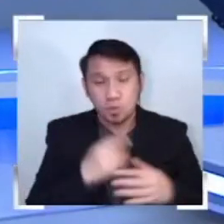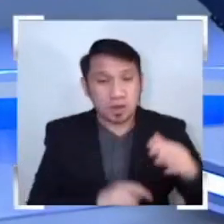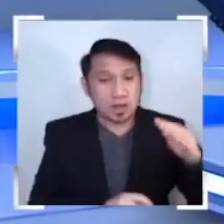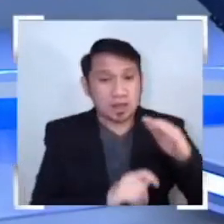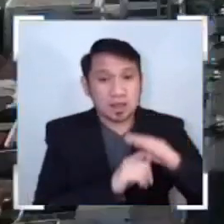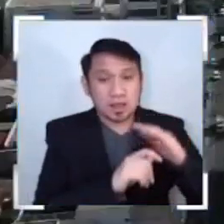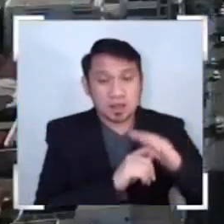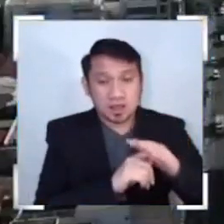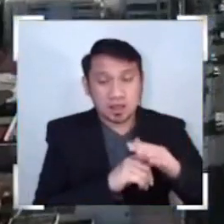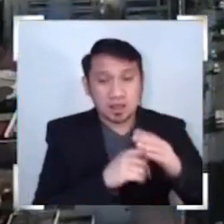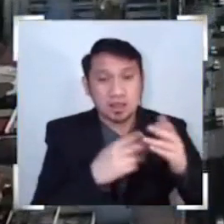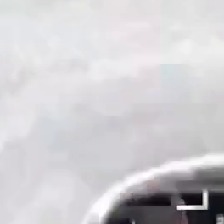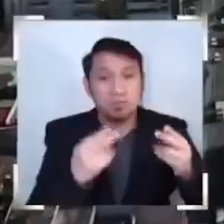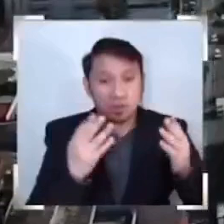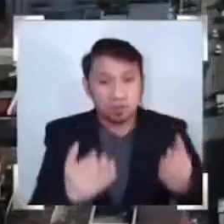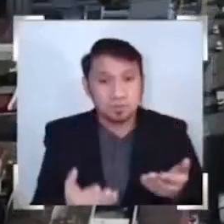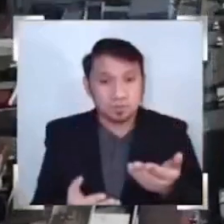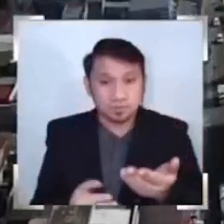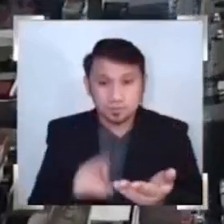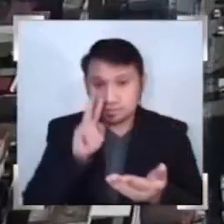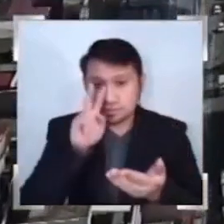saksihan.